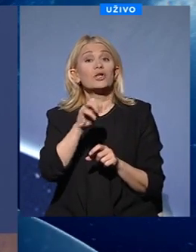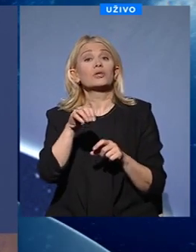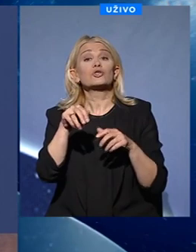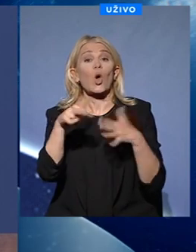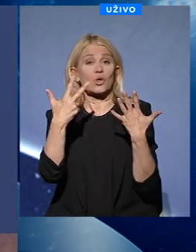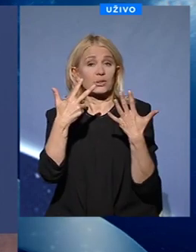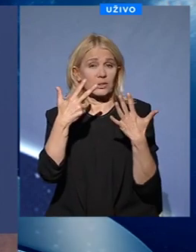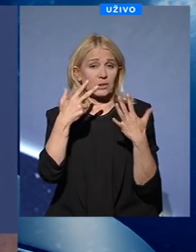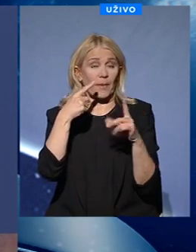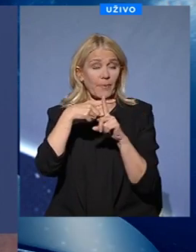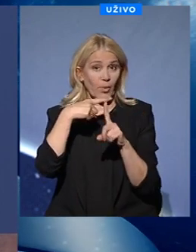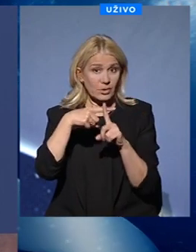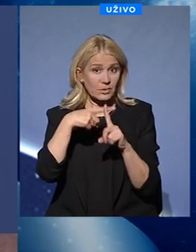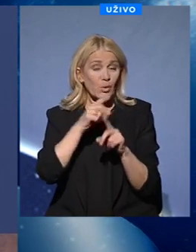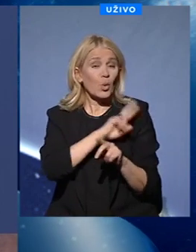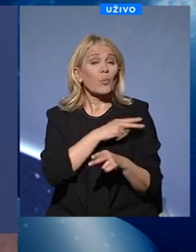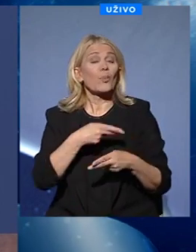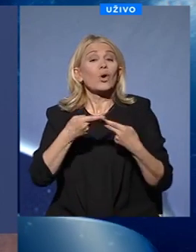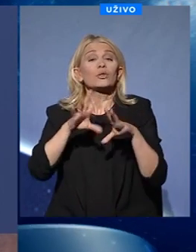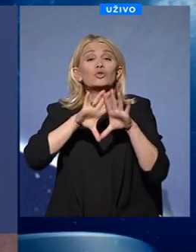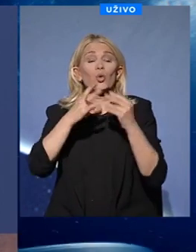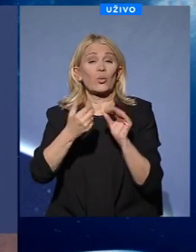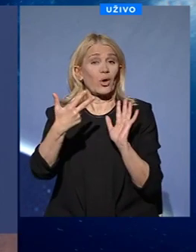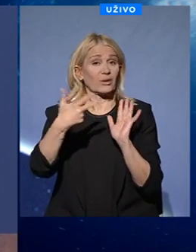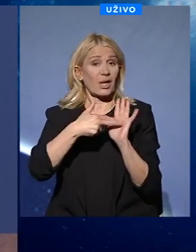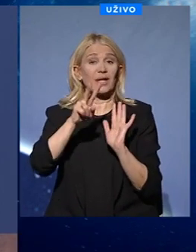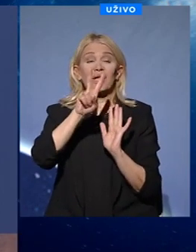pozitivno. Hospitalizovano je ukupno